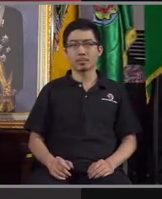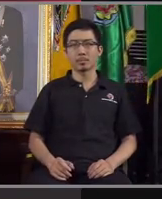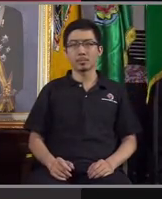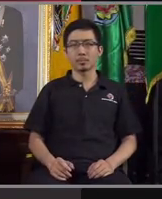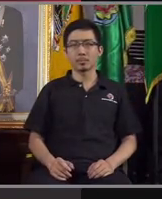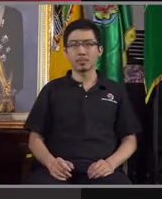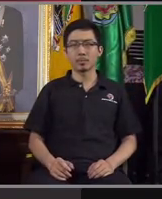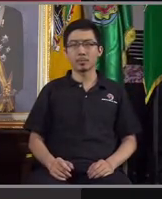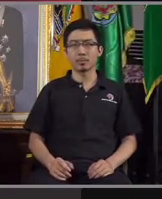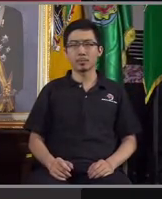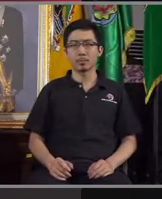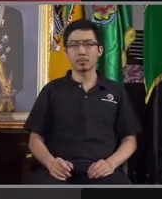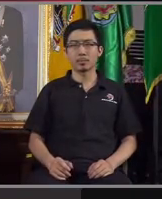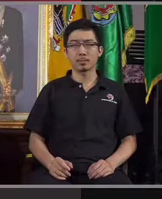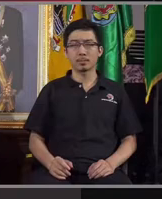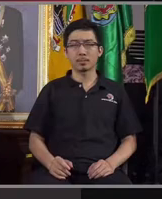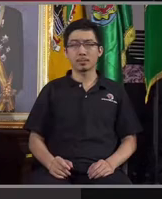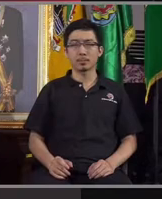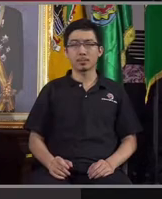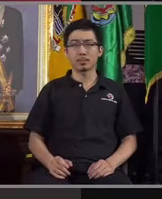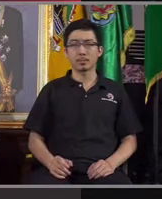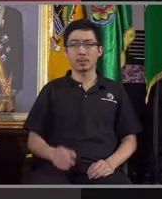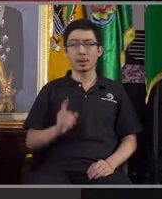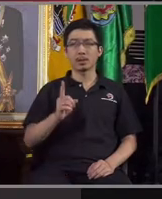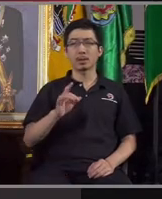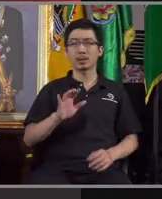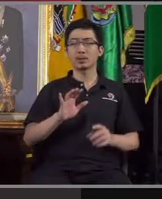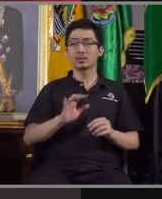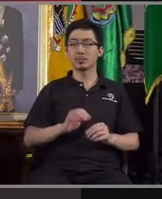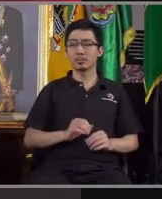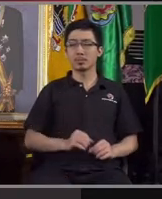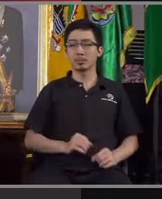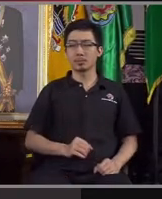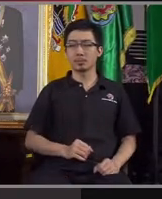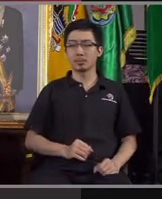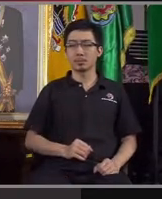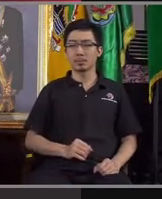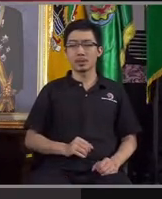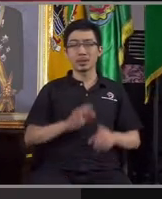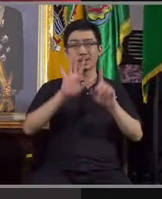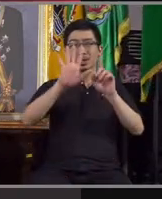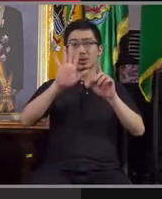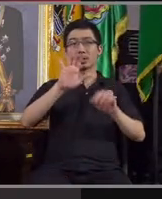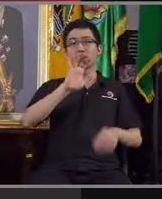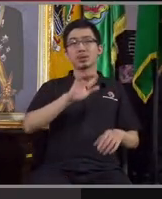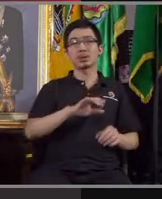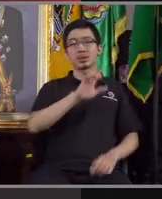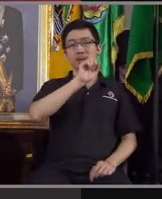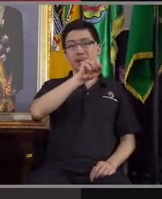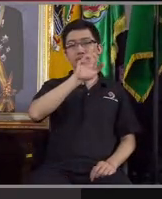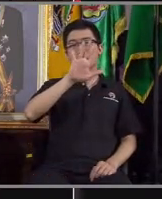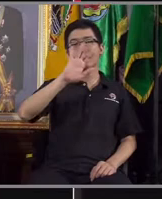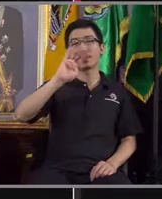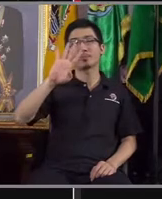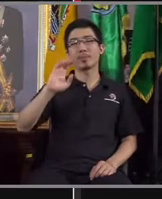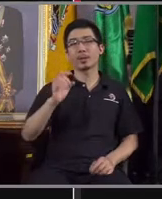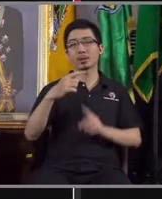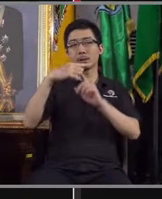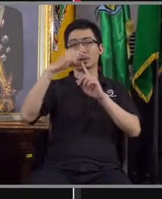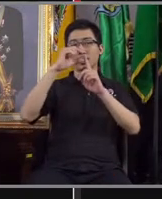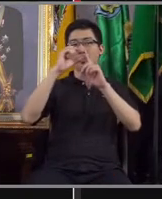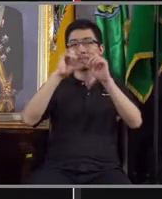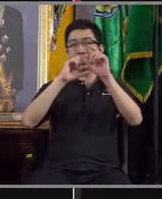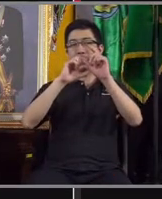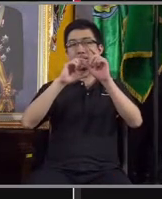yang besar dan 164 TPS yang ada di kecamatan dan kabupaten dan desa-desa. Slide berikutnya,